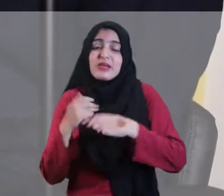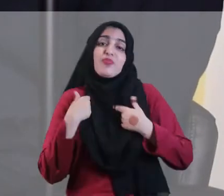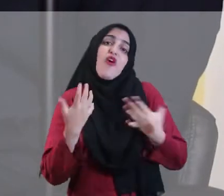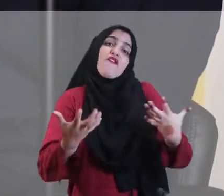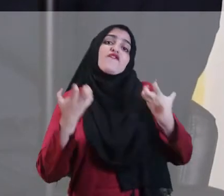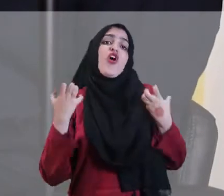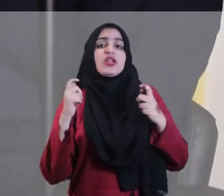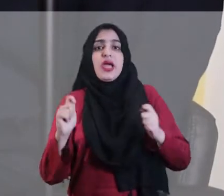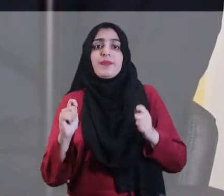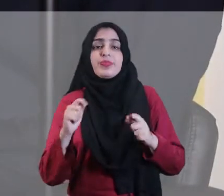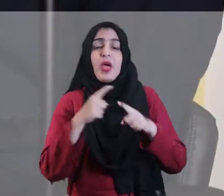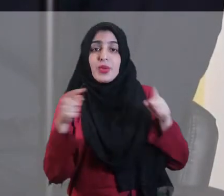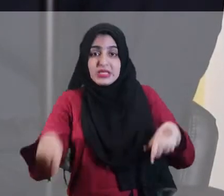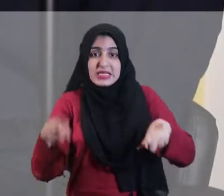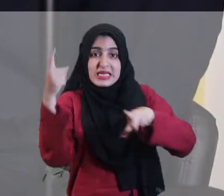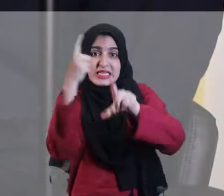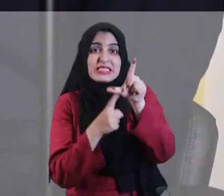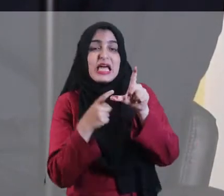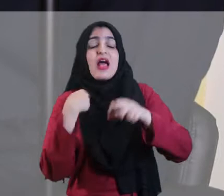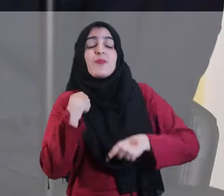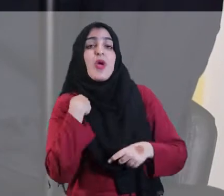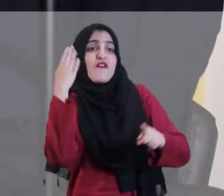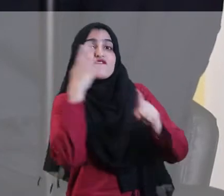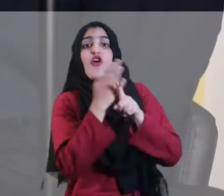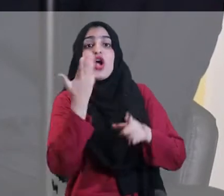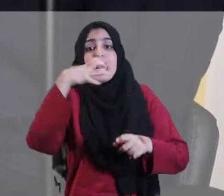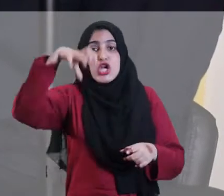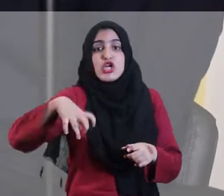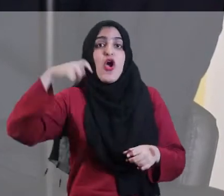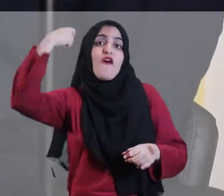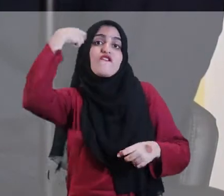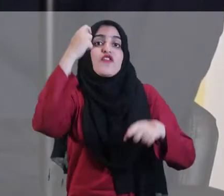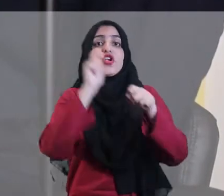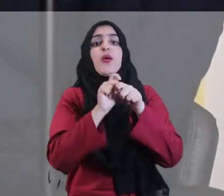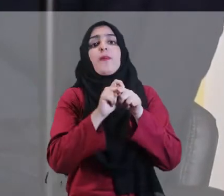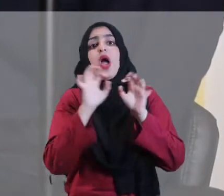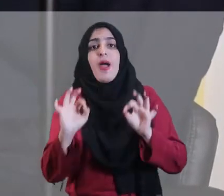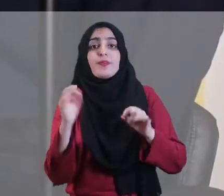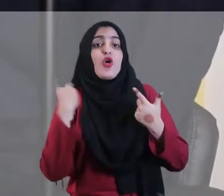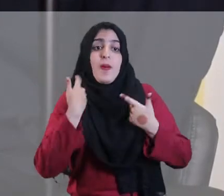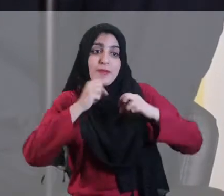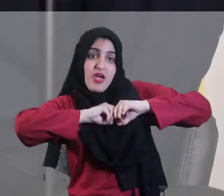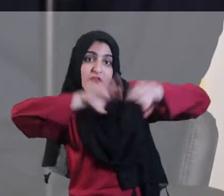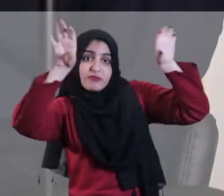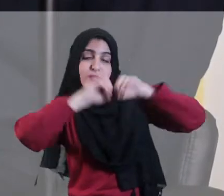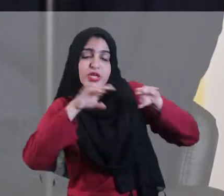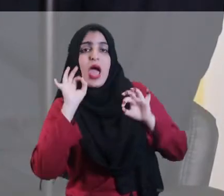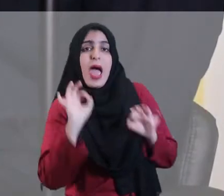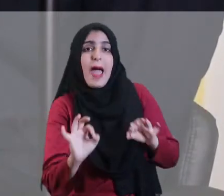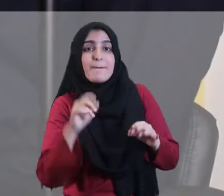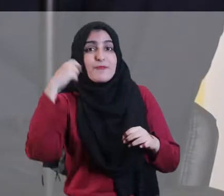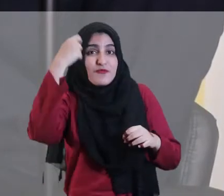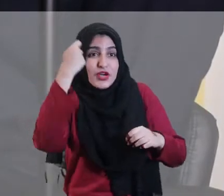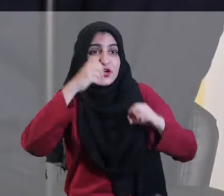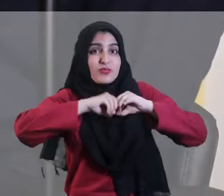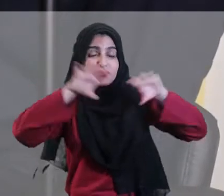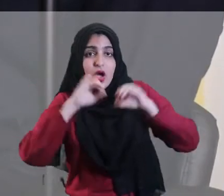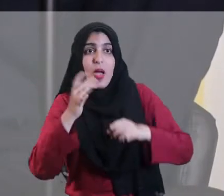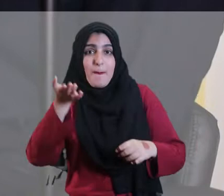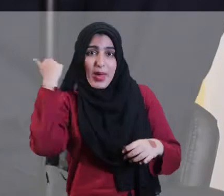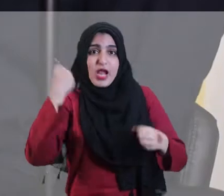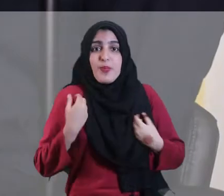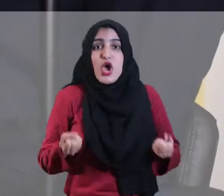इस साल मैंने फोकस रखा है स्टूडियो को मेरे को स्टार्ट किया था